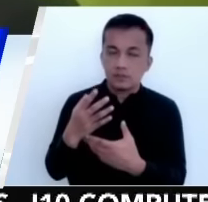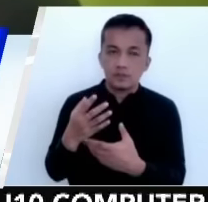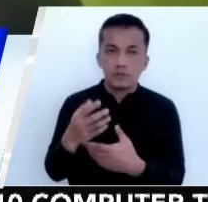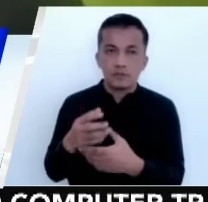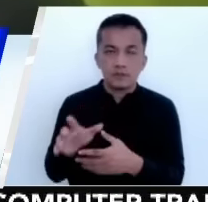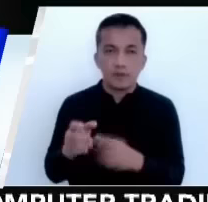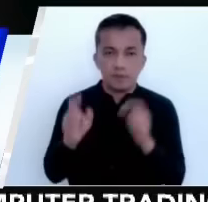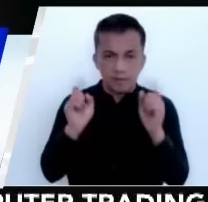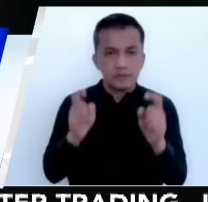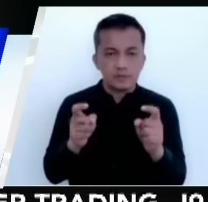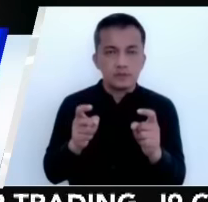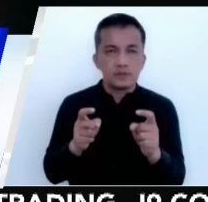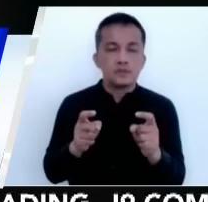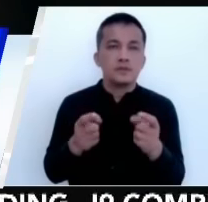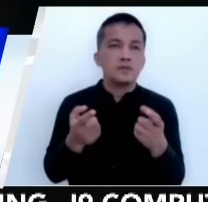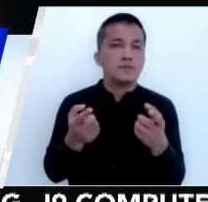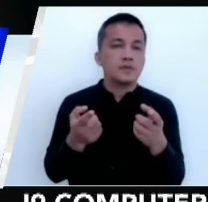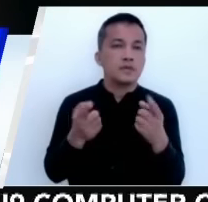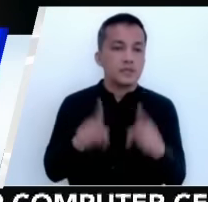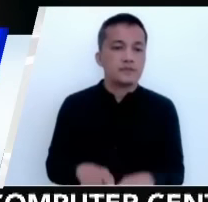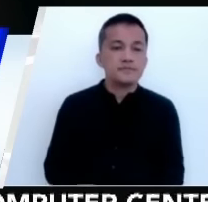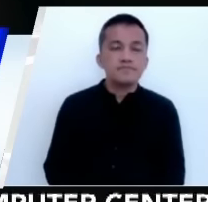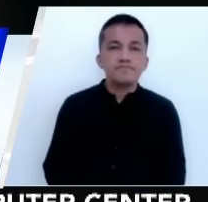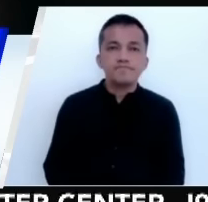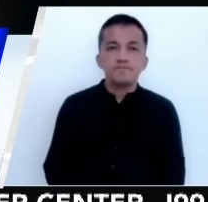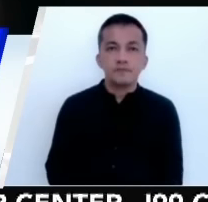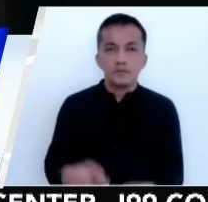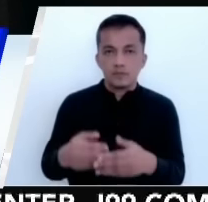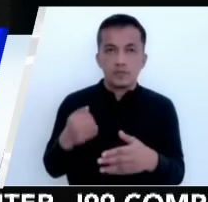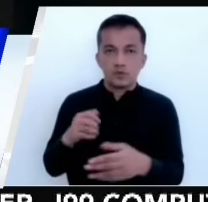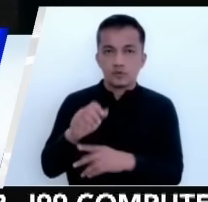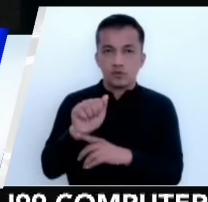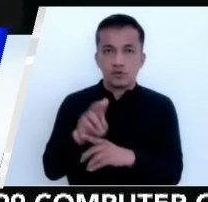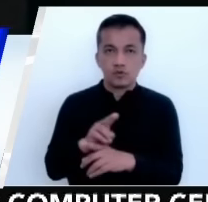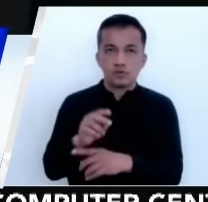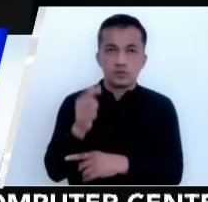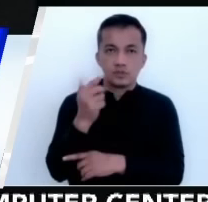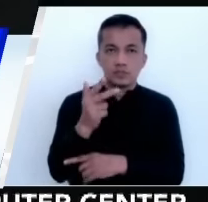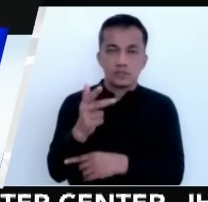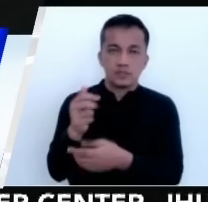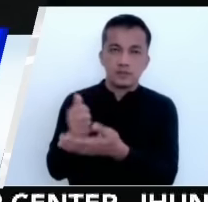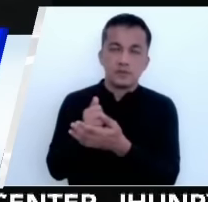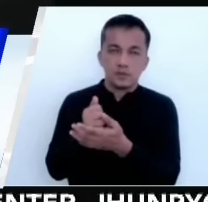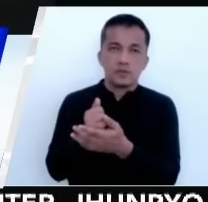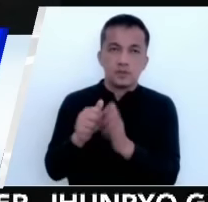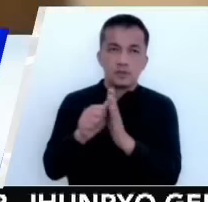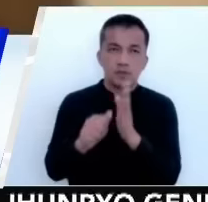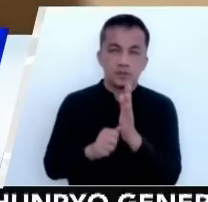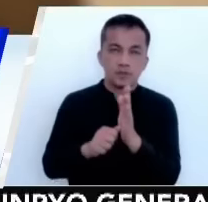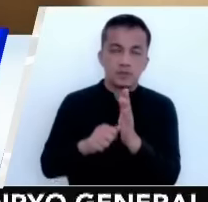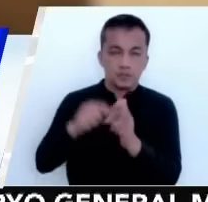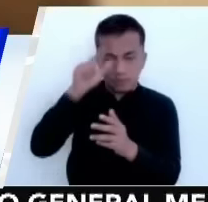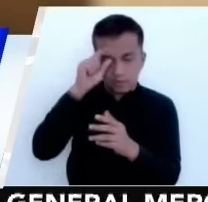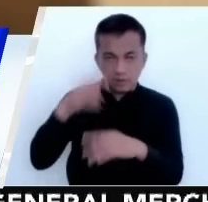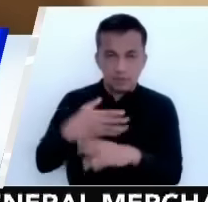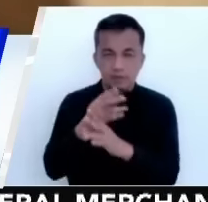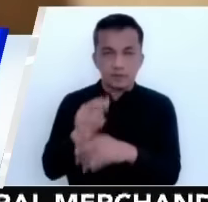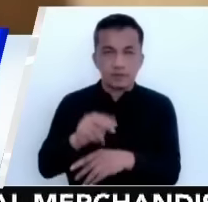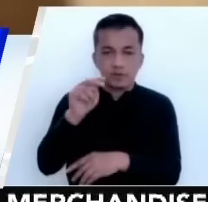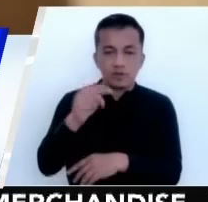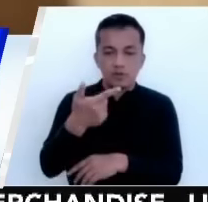mga pangyayari. Bago niyan ay August 30 pa, nagpatulong ang abogado ni Quibuloy kay Davao del Norte Governor